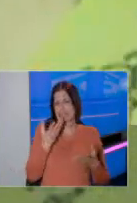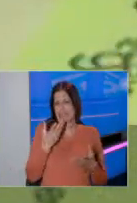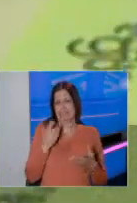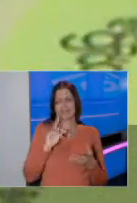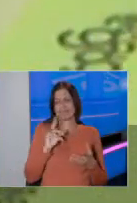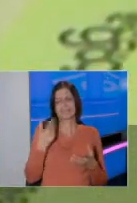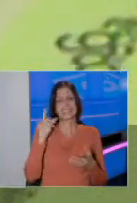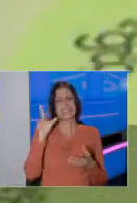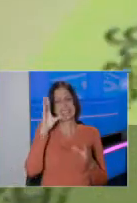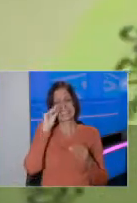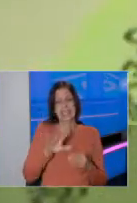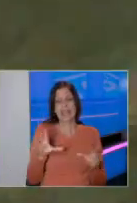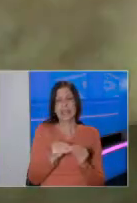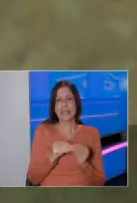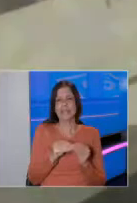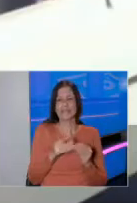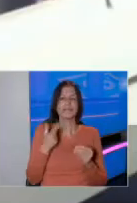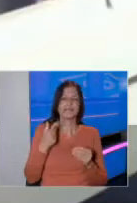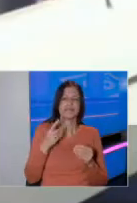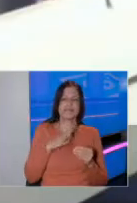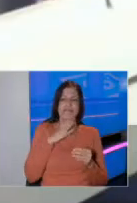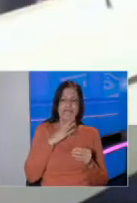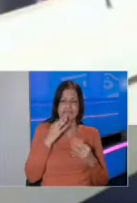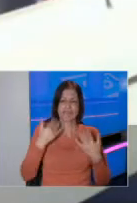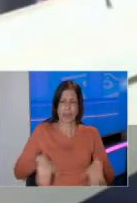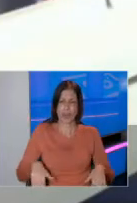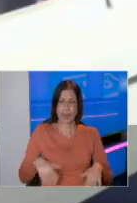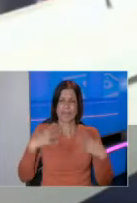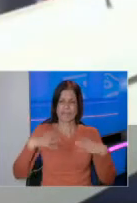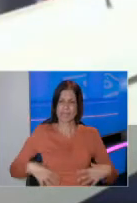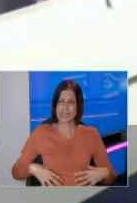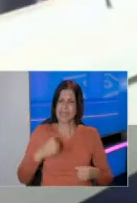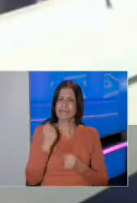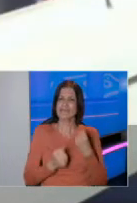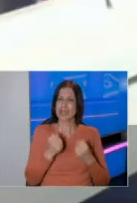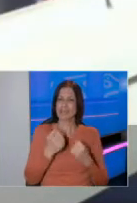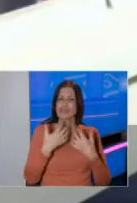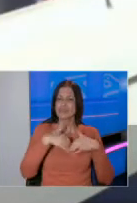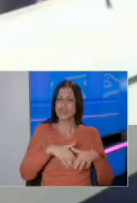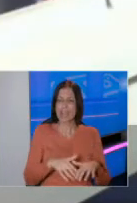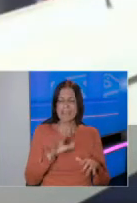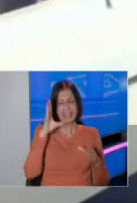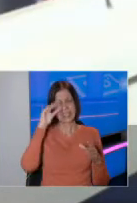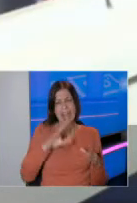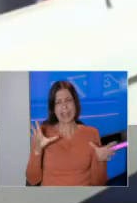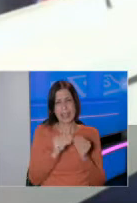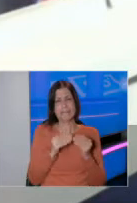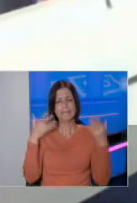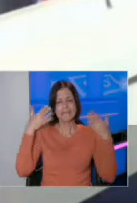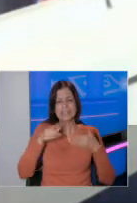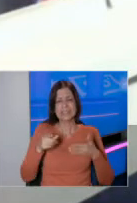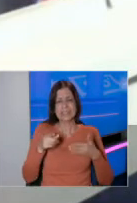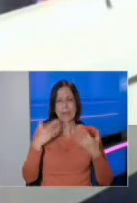נכויות פיזיות קשה ליצור קשרים חברתיים מעצם המוגבלות שלו, המוטורית, ולילד על הרצף האוטיסטי זדות המוגבלות שלו,